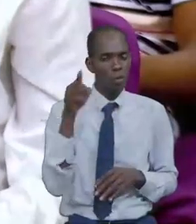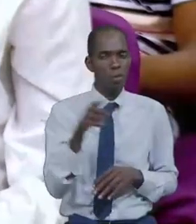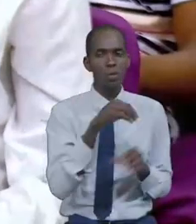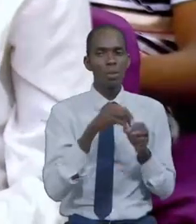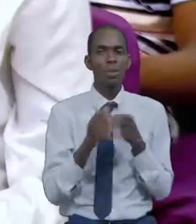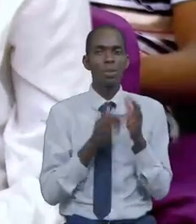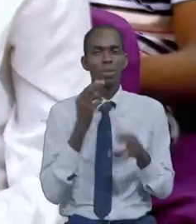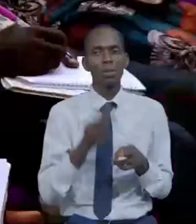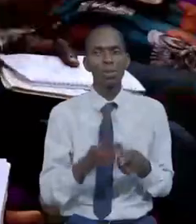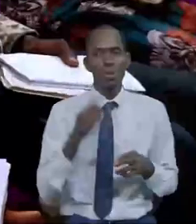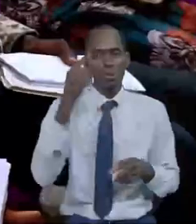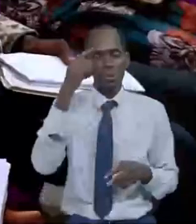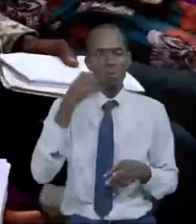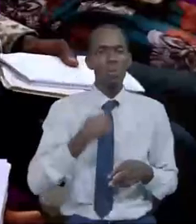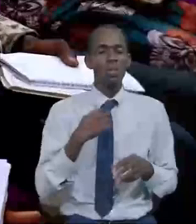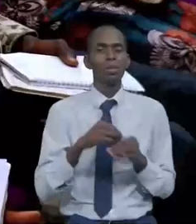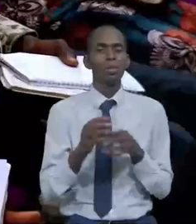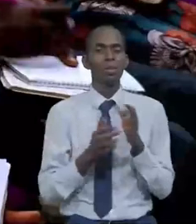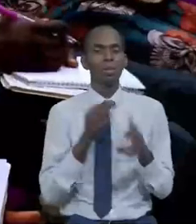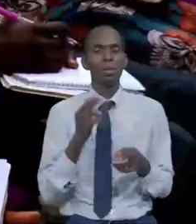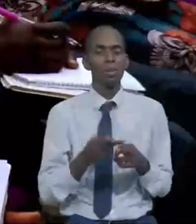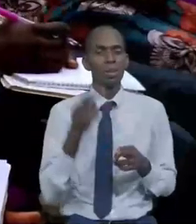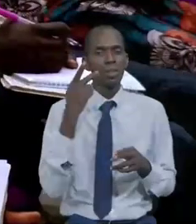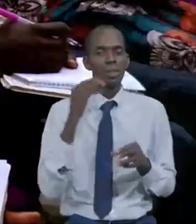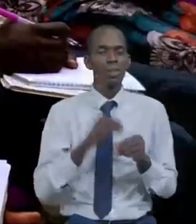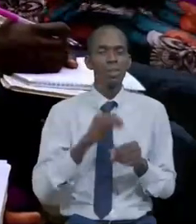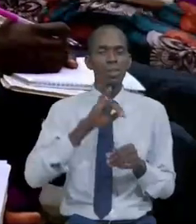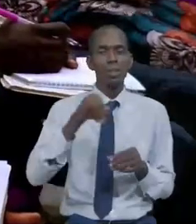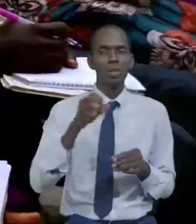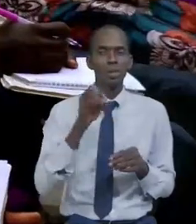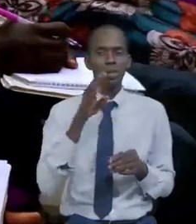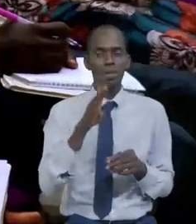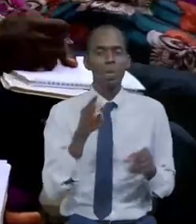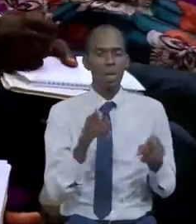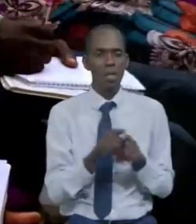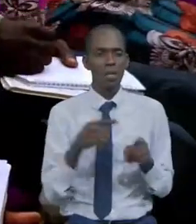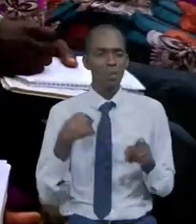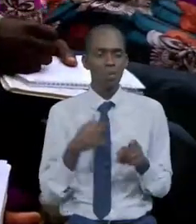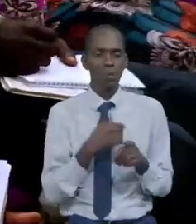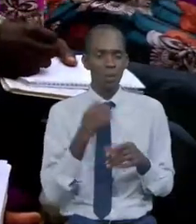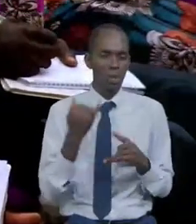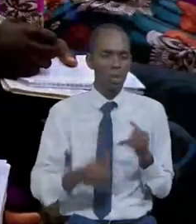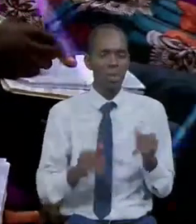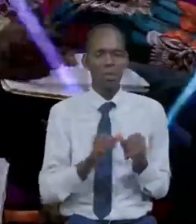pour moi. On va à Job. Comment allons tu conclure?